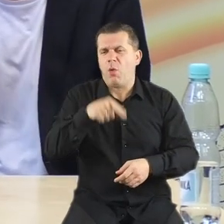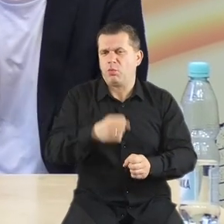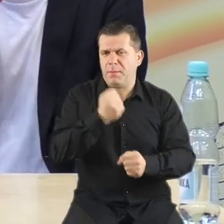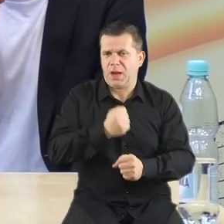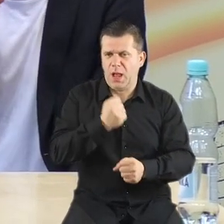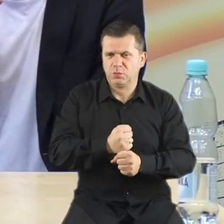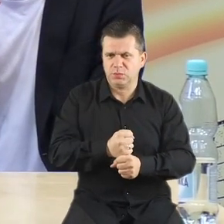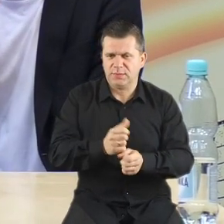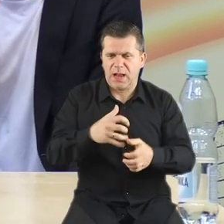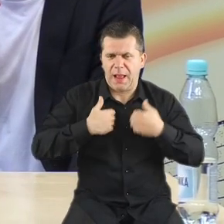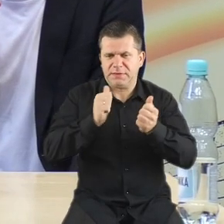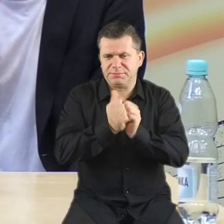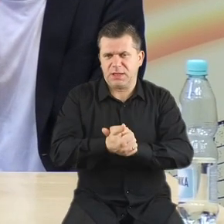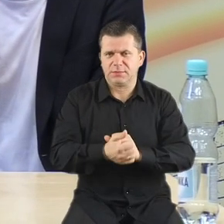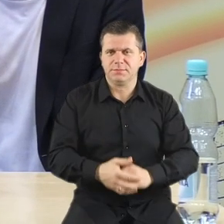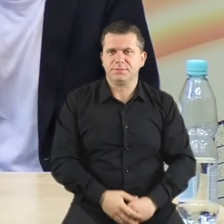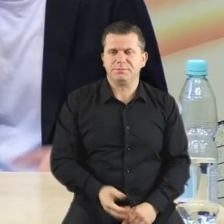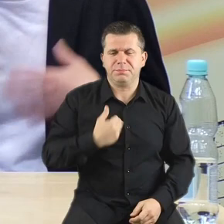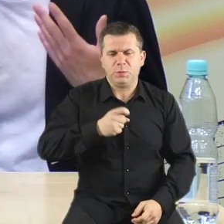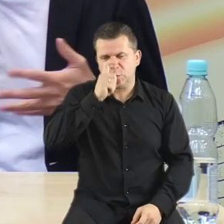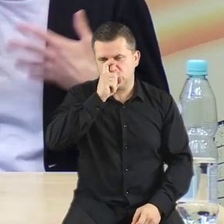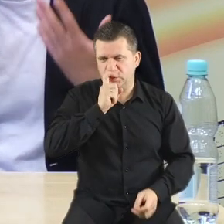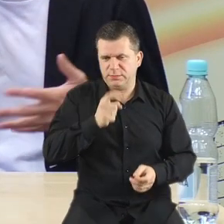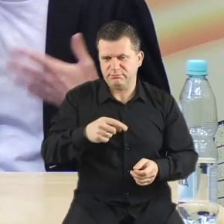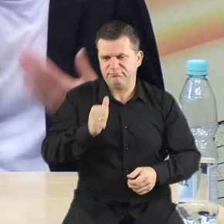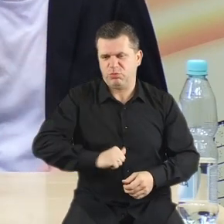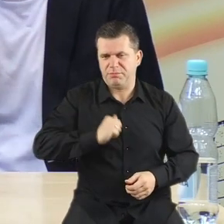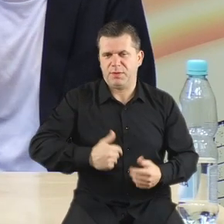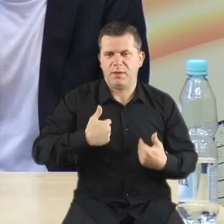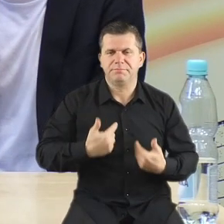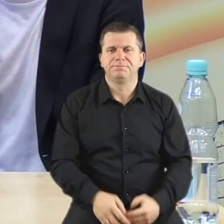pracuję. No i taki był zły na siebie, że za mało czasu